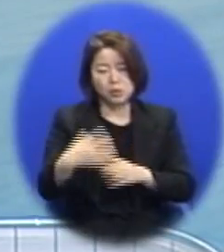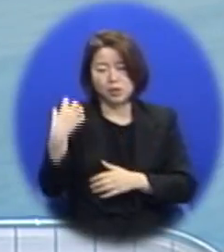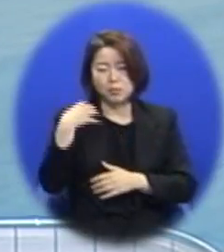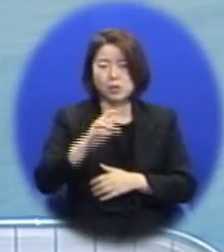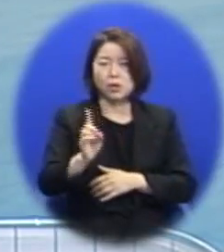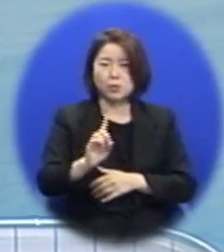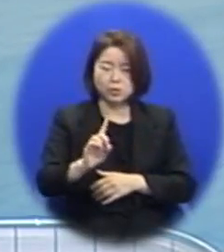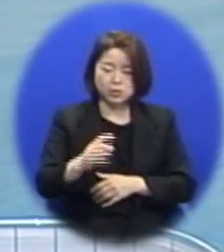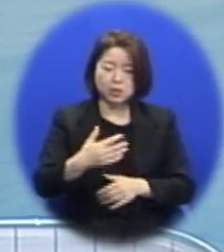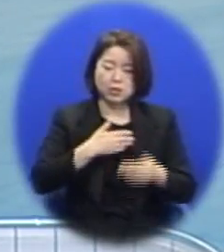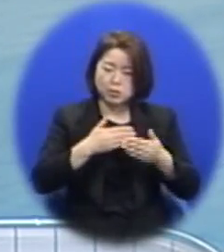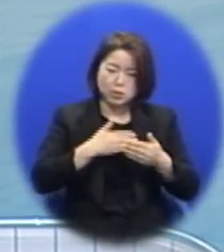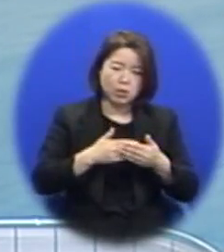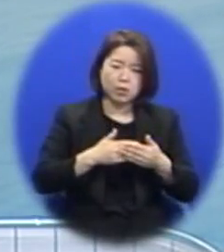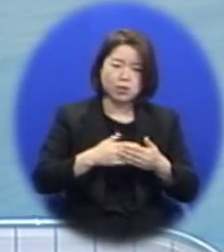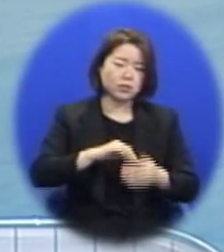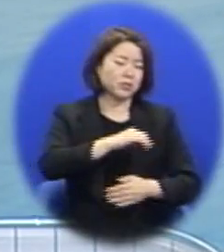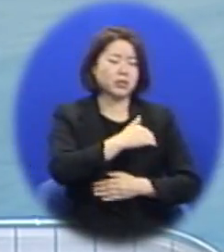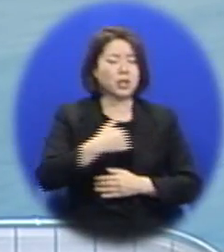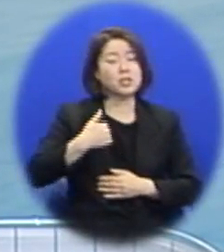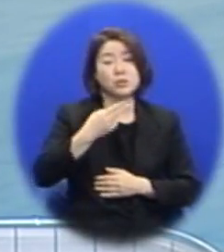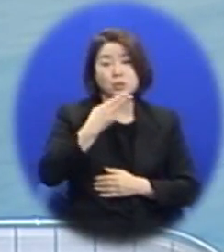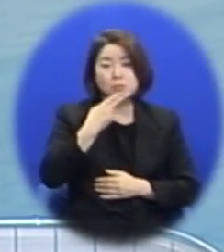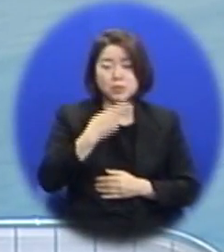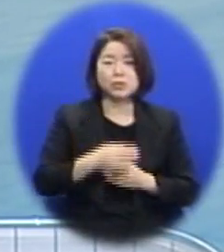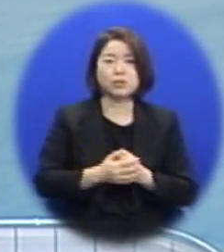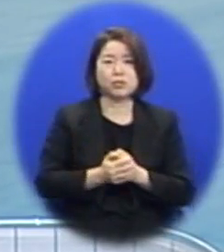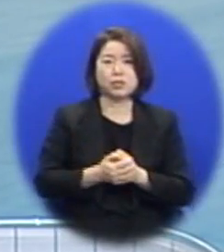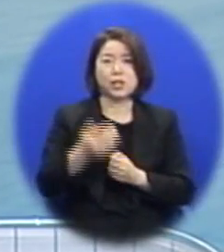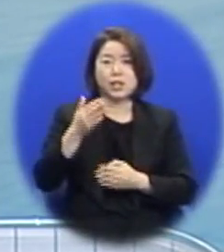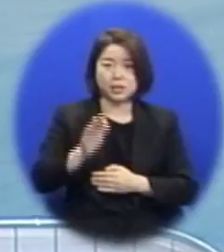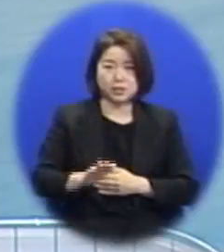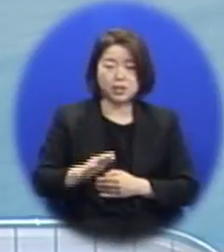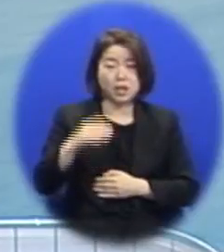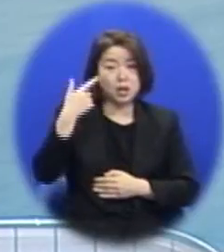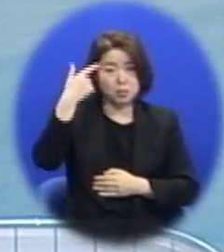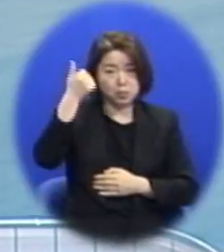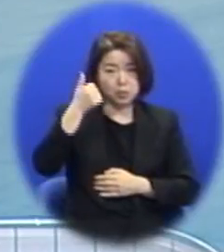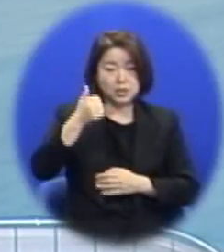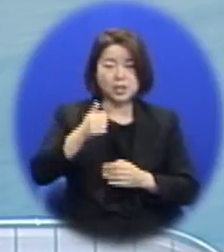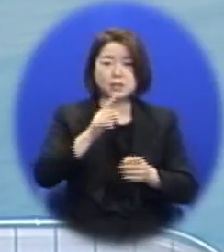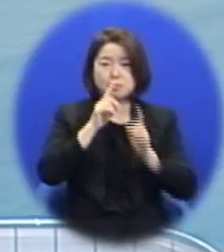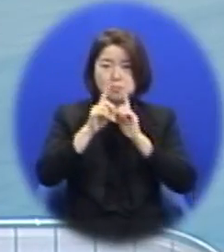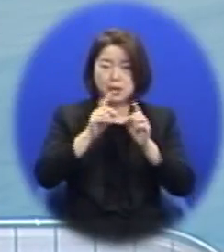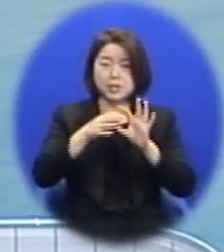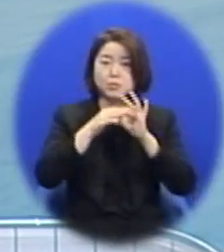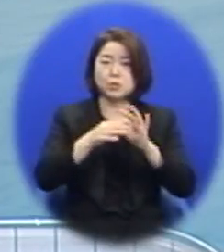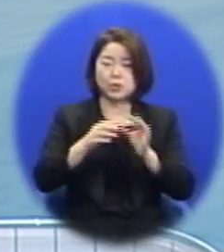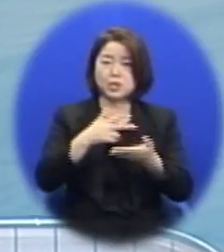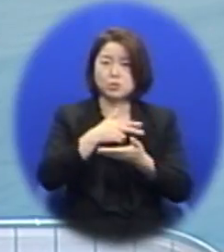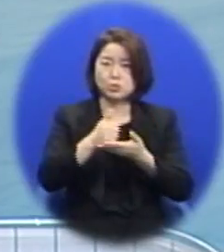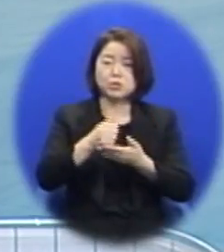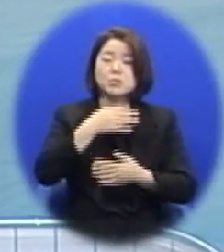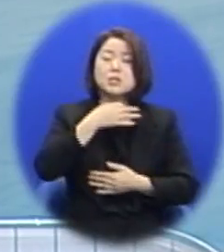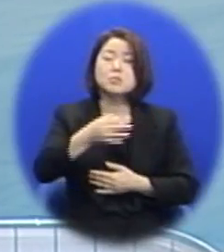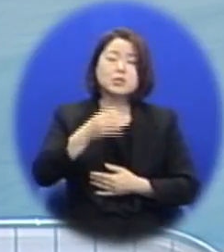두려웠고 자신도 없었어. 그런데 목사님 말씀을 통해서 주의 음성을